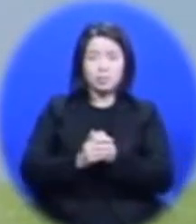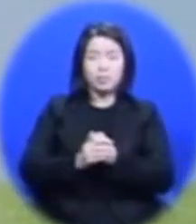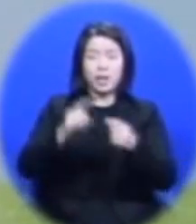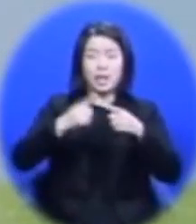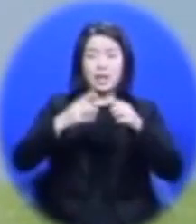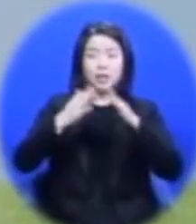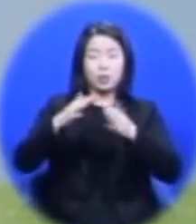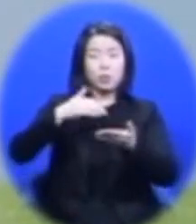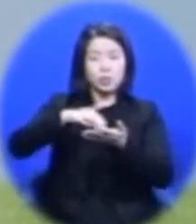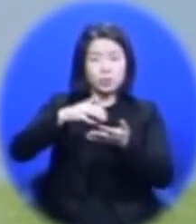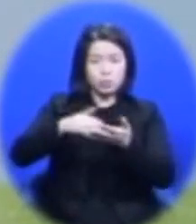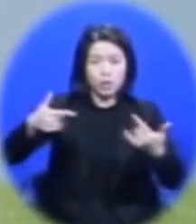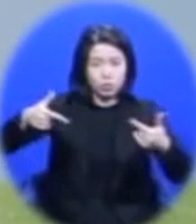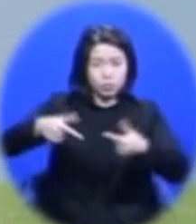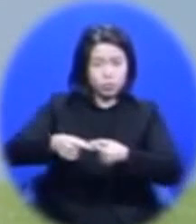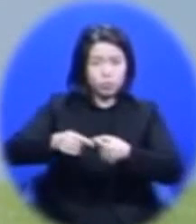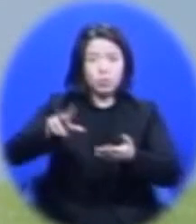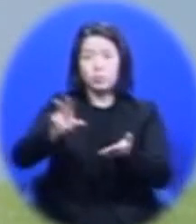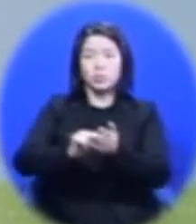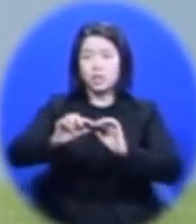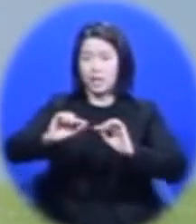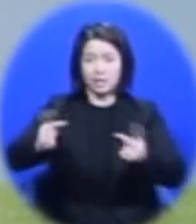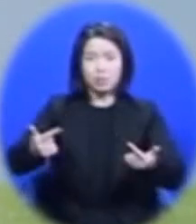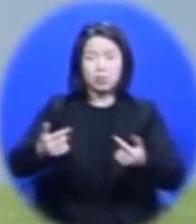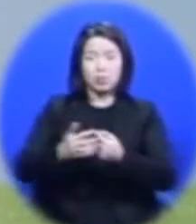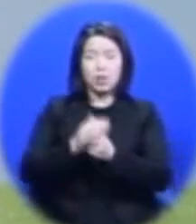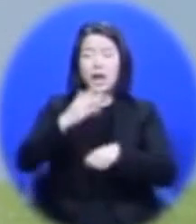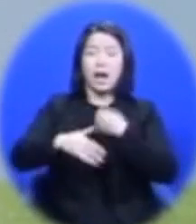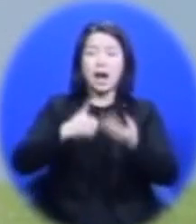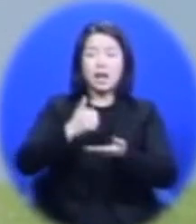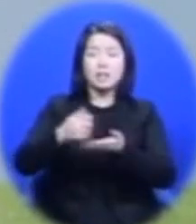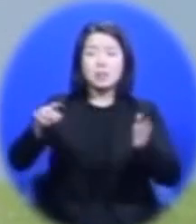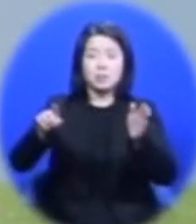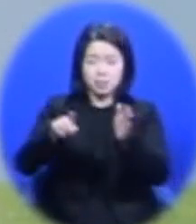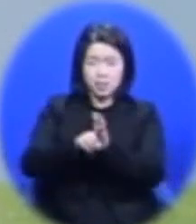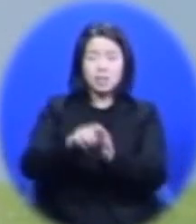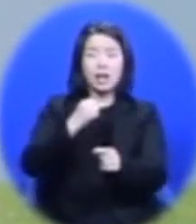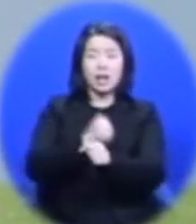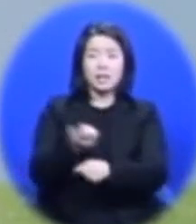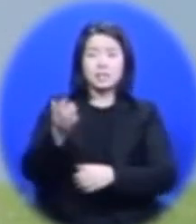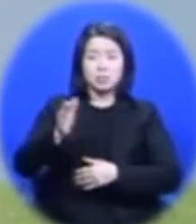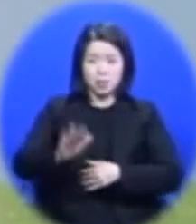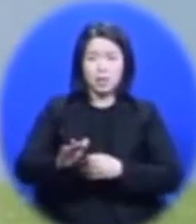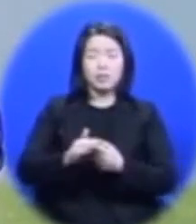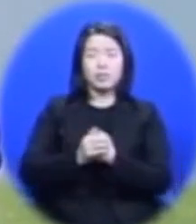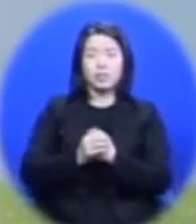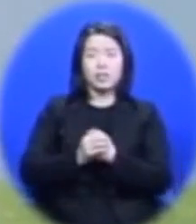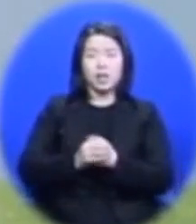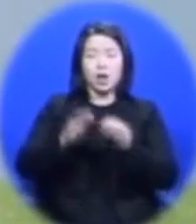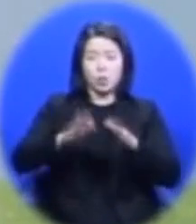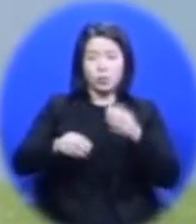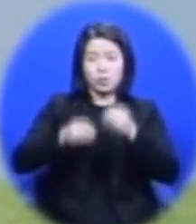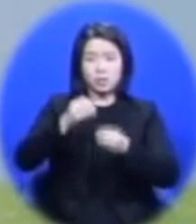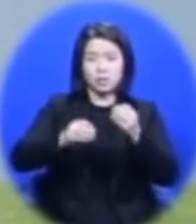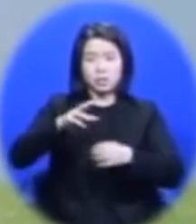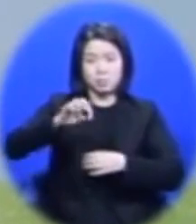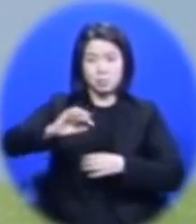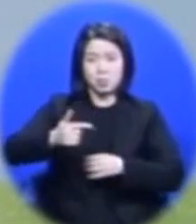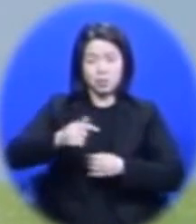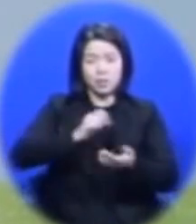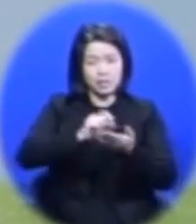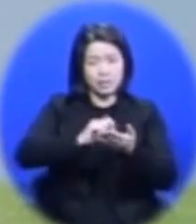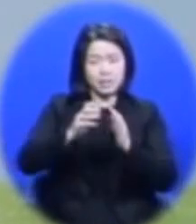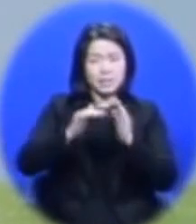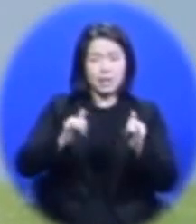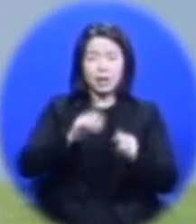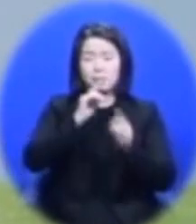교인 수가 적어지는 게 문제가 아니고 하나님을 믿는다고 하지만 오늘 시편 기자가 말하는 이 축복을